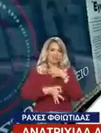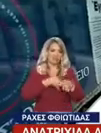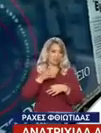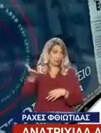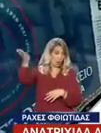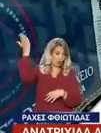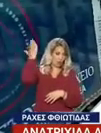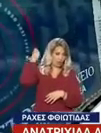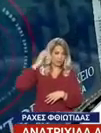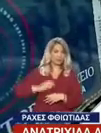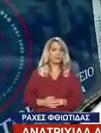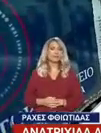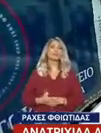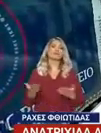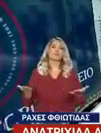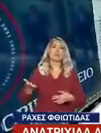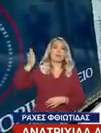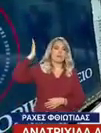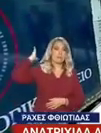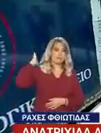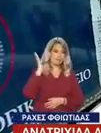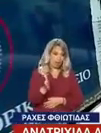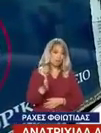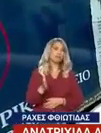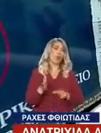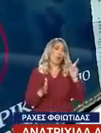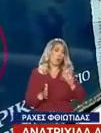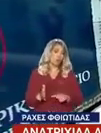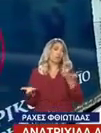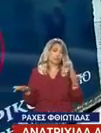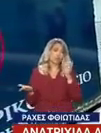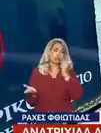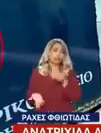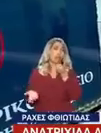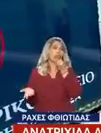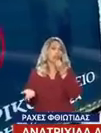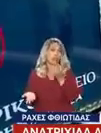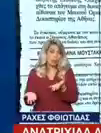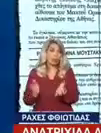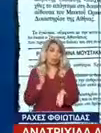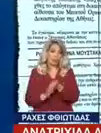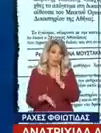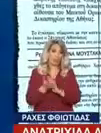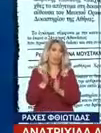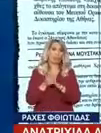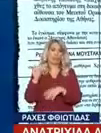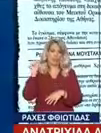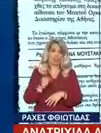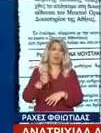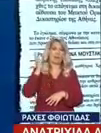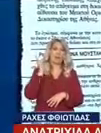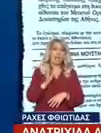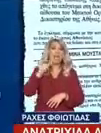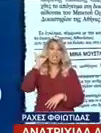Η τιμωρία ήταν βαρύτατη και βεβαίως το έγκλημα ομολογημένο, γιατί ο άνθρωπος που βλέπετε εδώ ομολόγησε την πράξη του και καταδικάστηκε